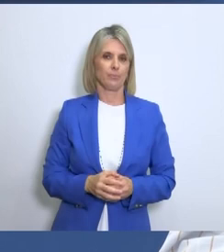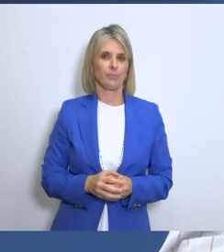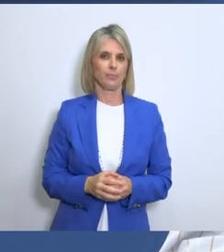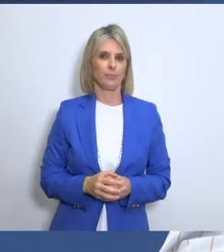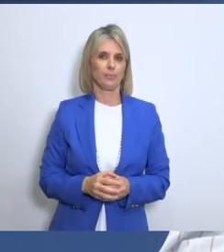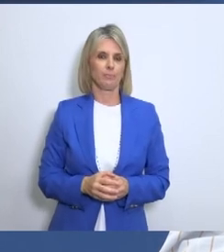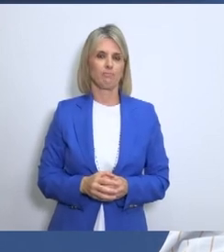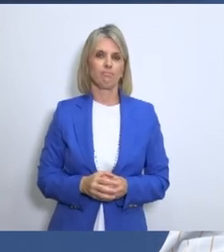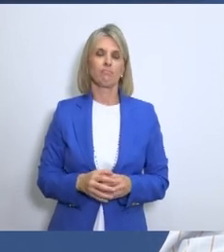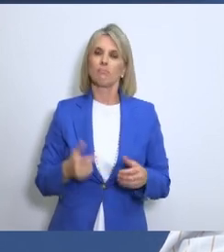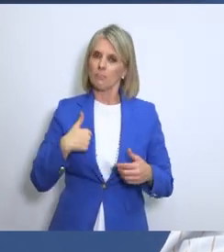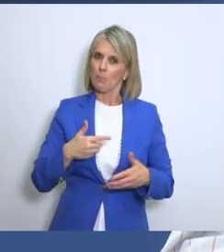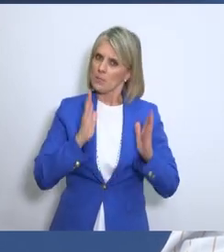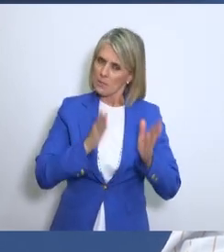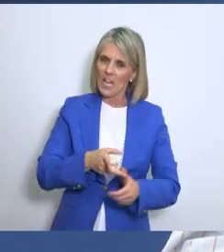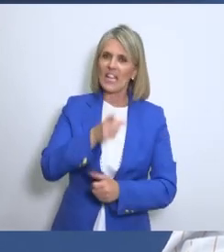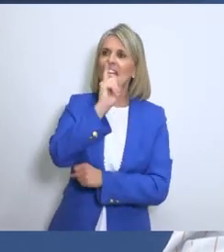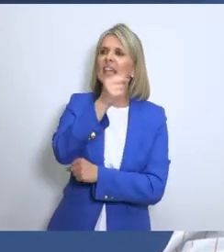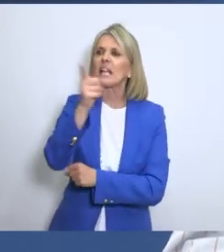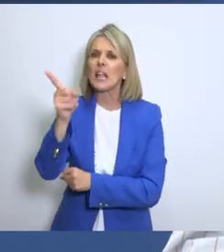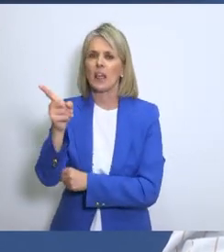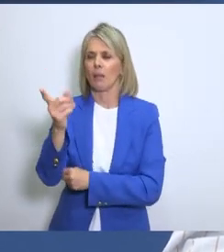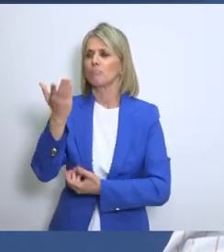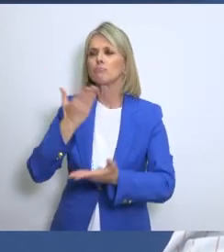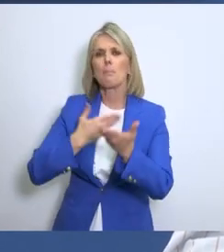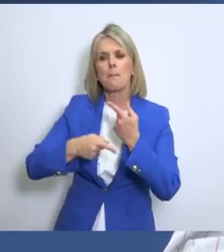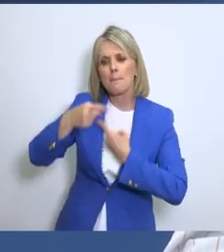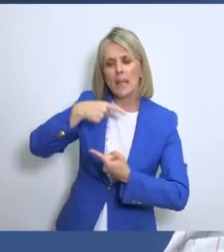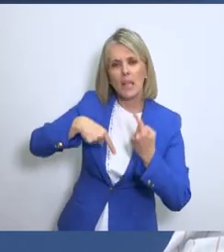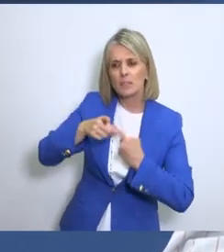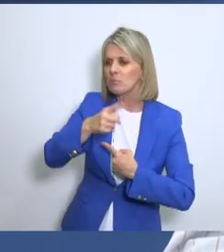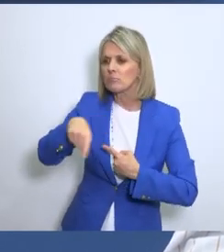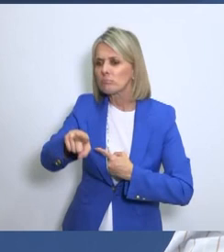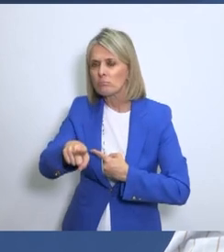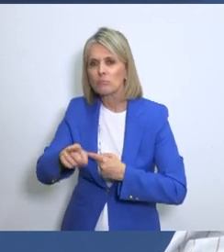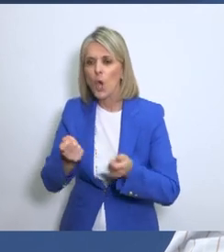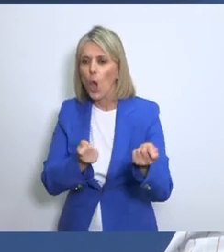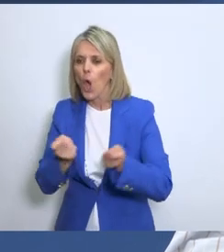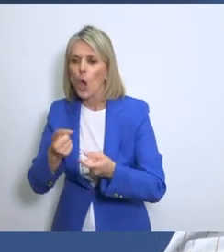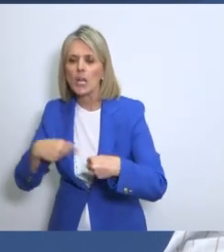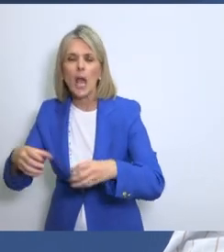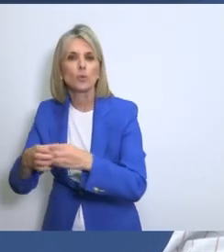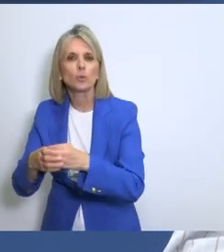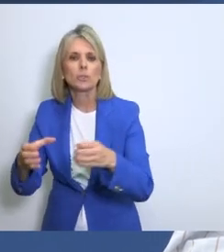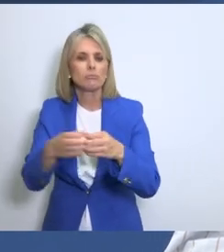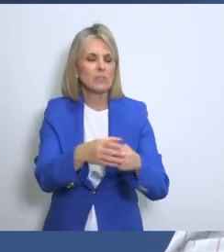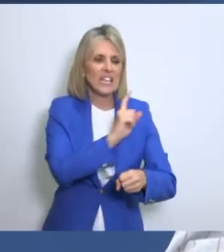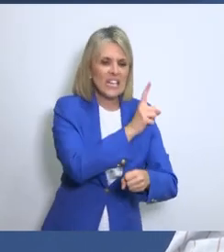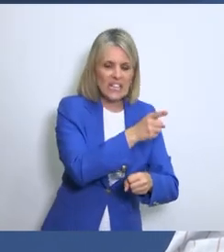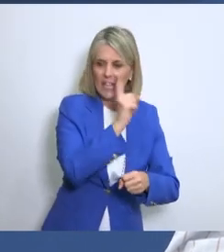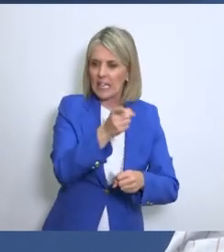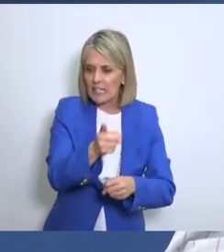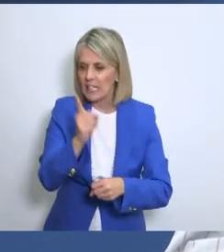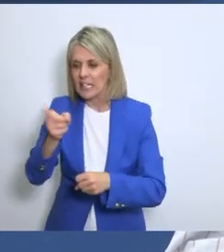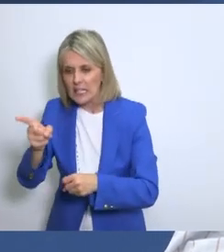κάνει κριτική, συντροφική κριτική στις άλλες οργανώσεις για να